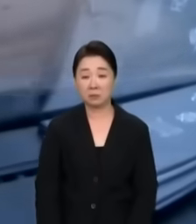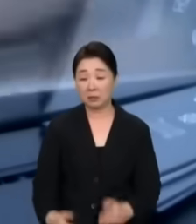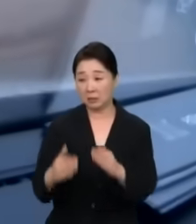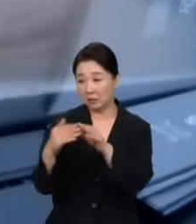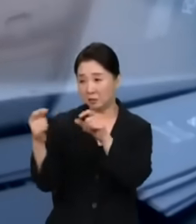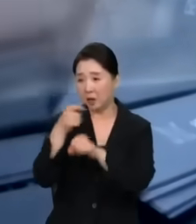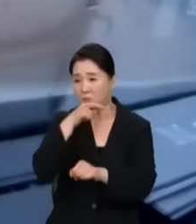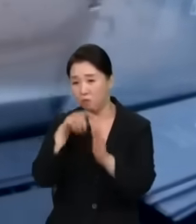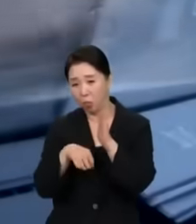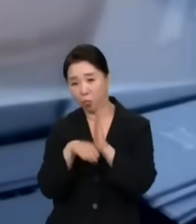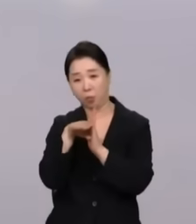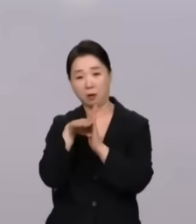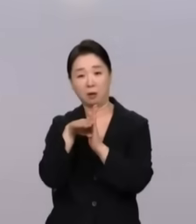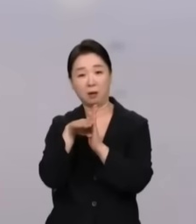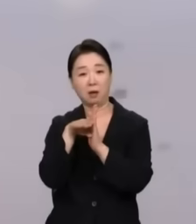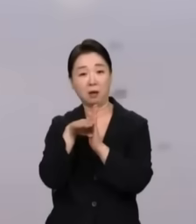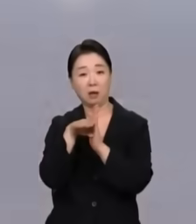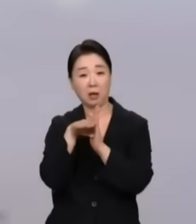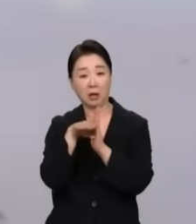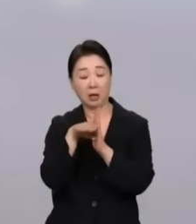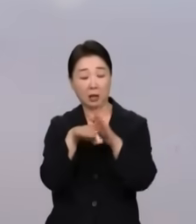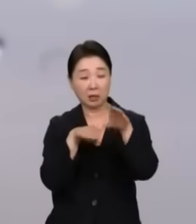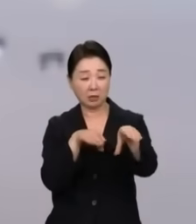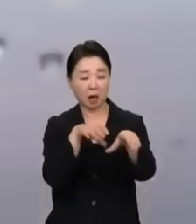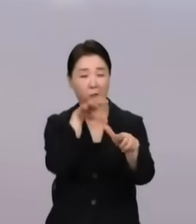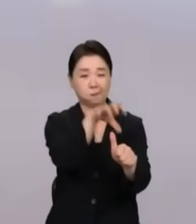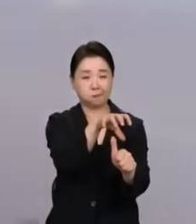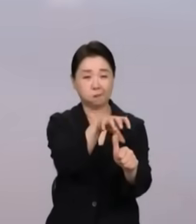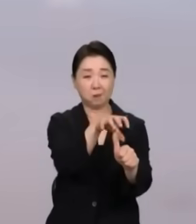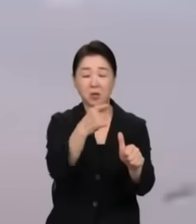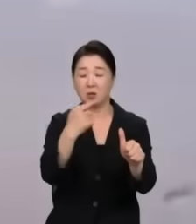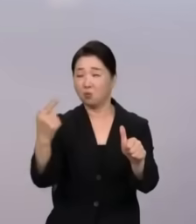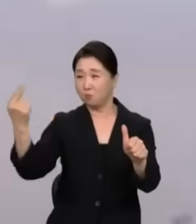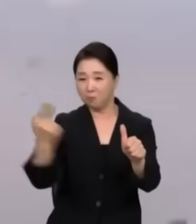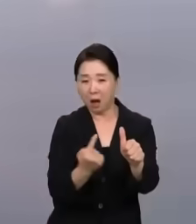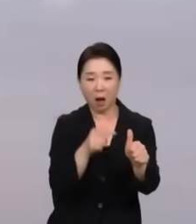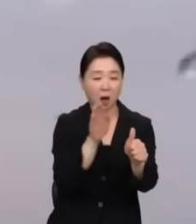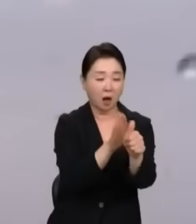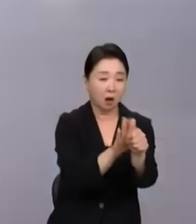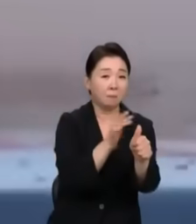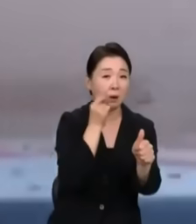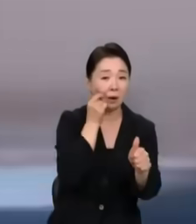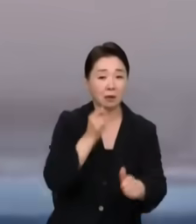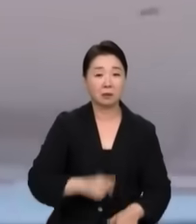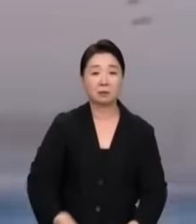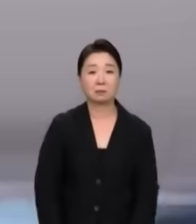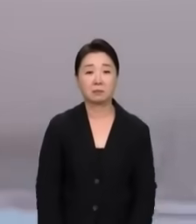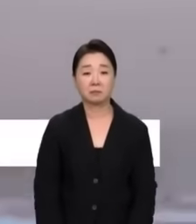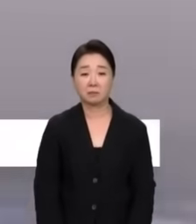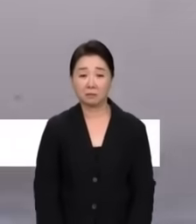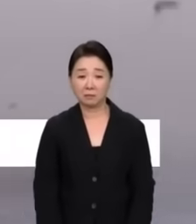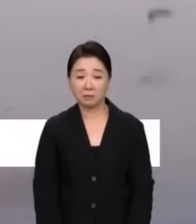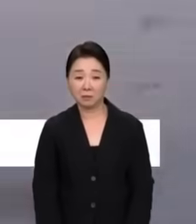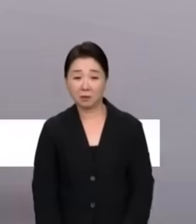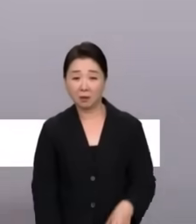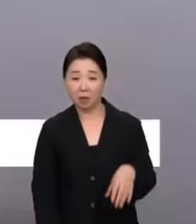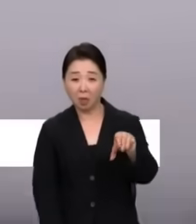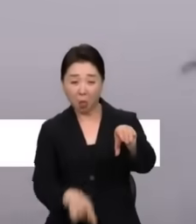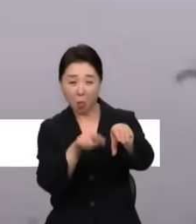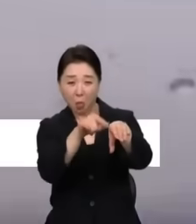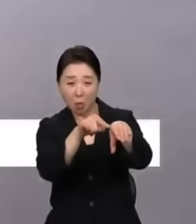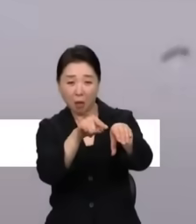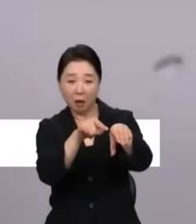주택가도 물바다가 됐습니다. 차량이 고립됐지만 119 차량도 다가가질 못합니다. 현장에 지금 돌풍